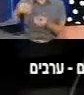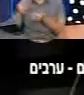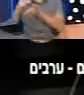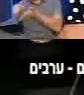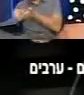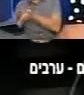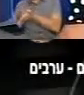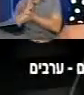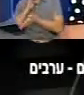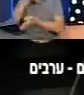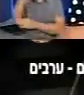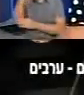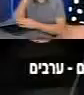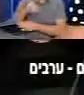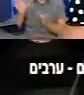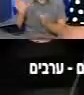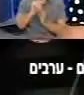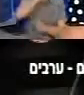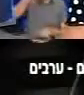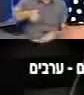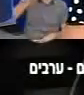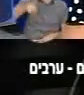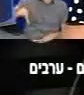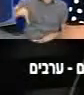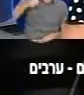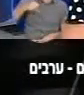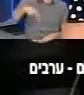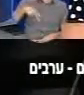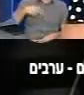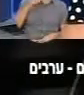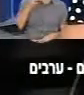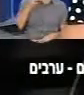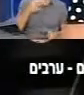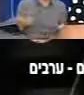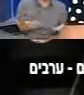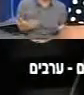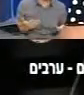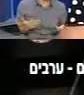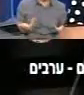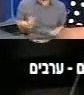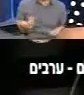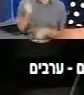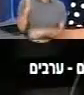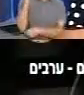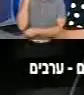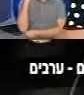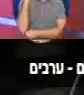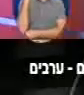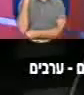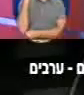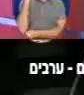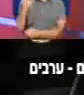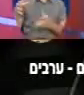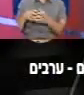בעייתיים, שהמדינה צריכה יחד עם מעסיקים לקחת אחריות עליהם ולשפר. איך? איך? עמוד השדרה של החברה הישראלית